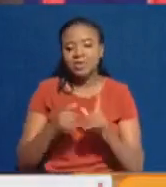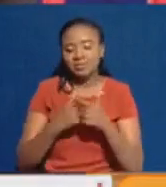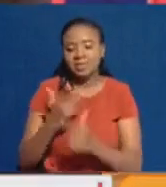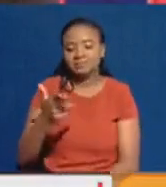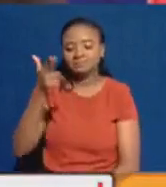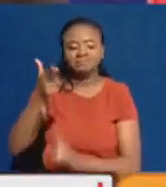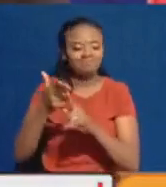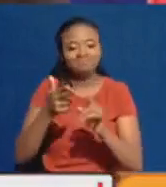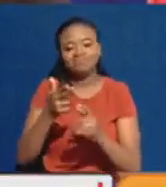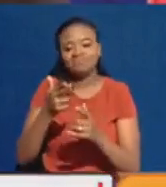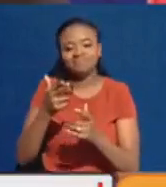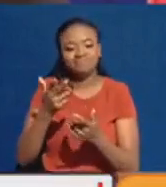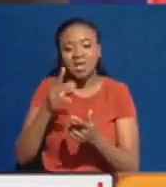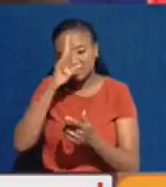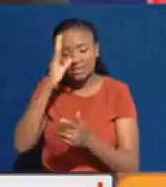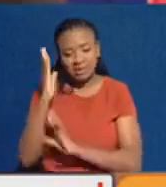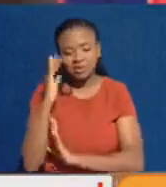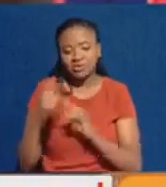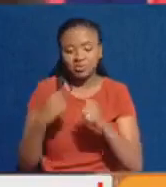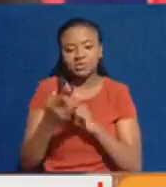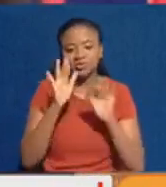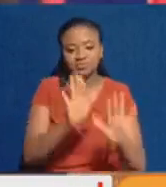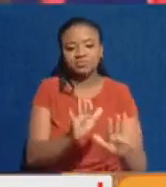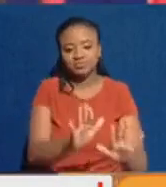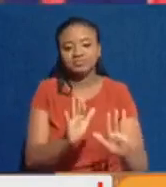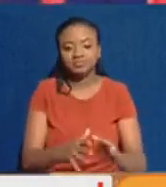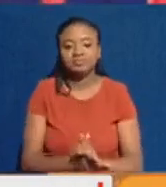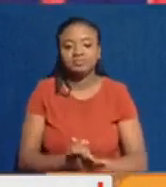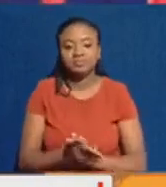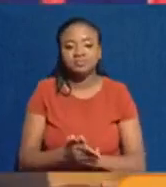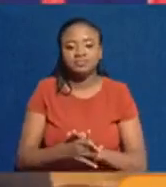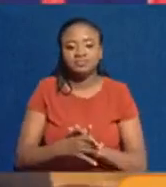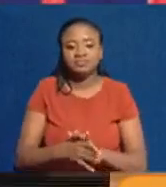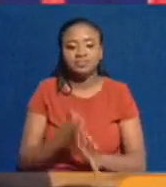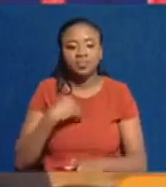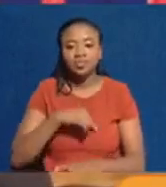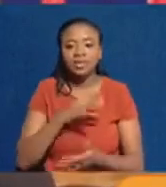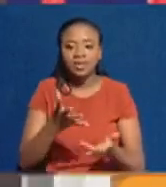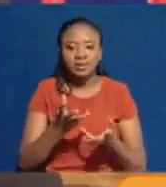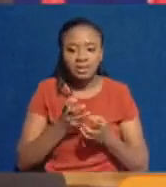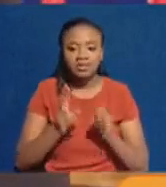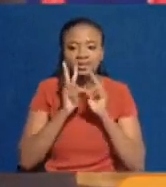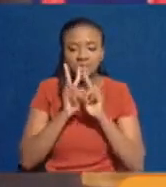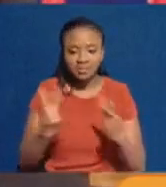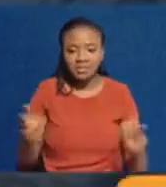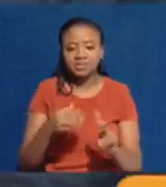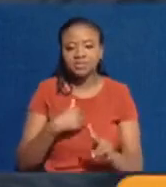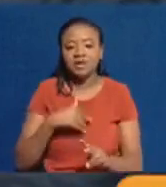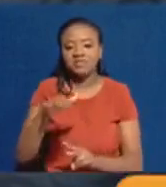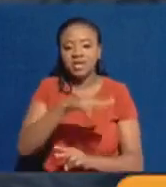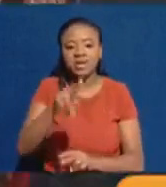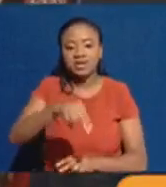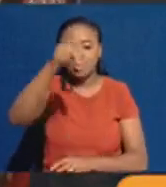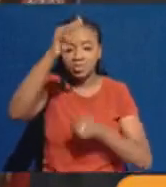takes, we must make sure that we bring peace in the North Rift. Rais William